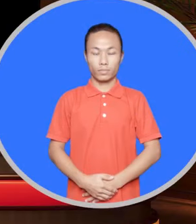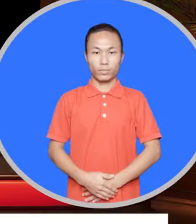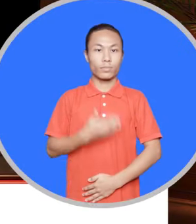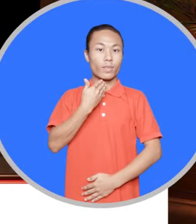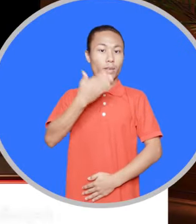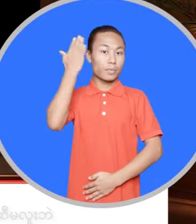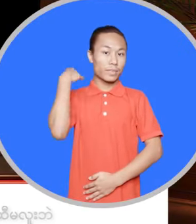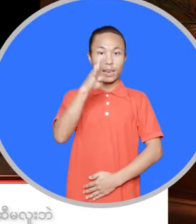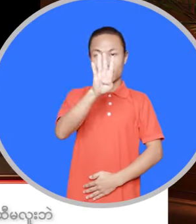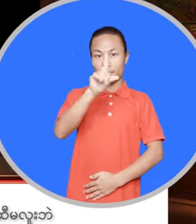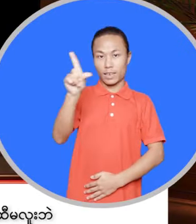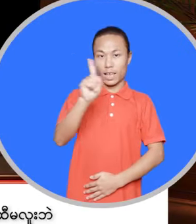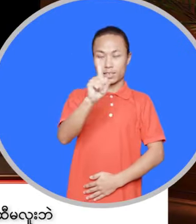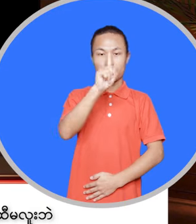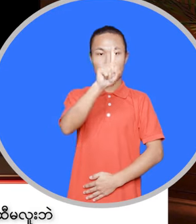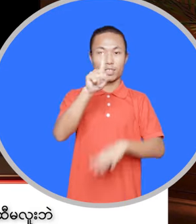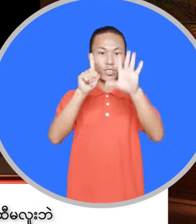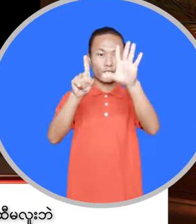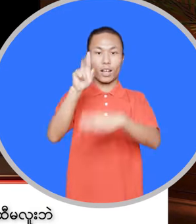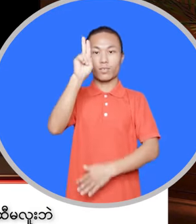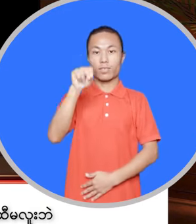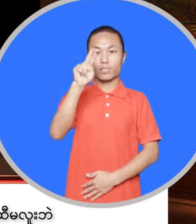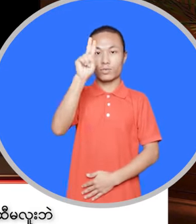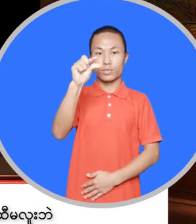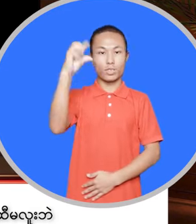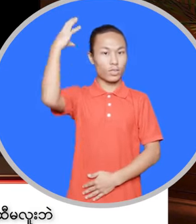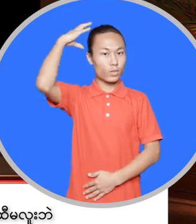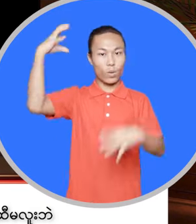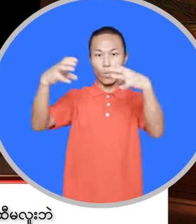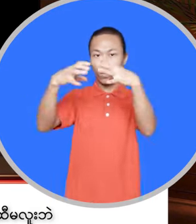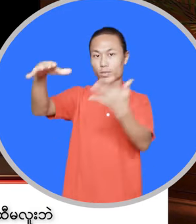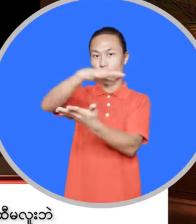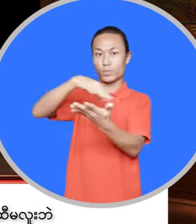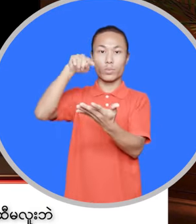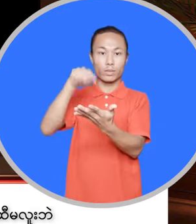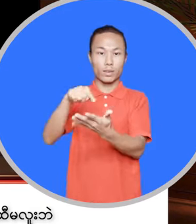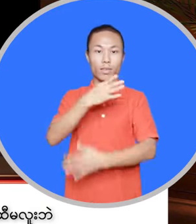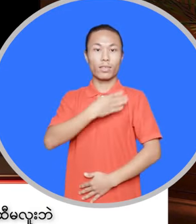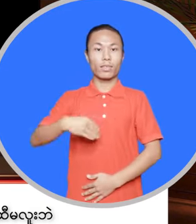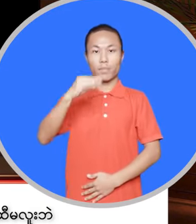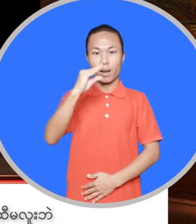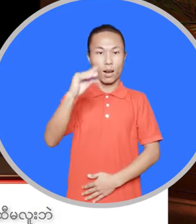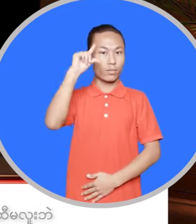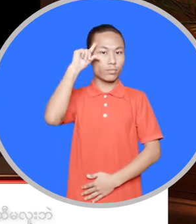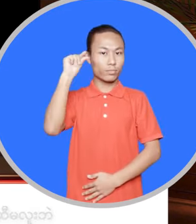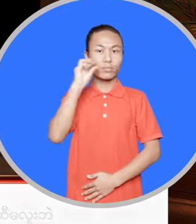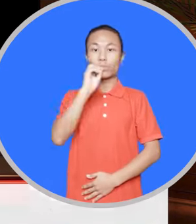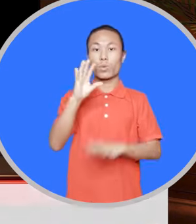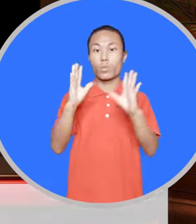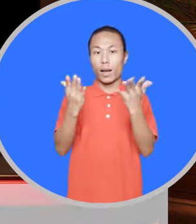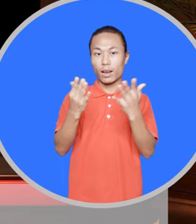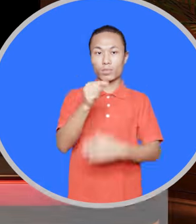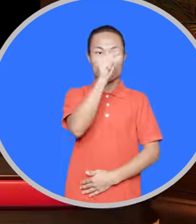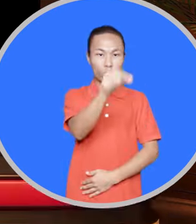နေနဲ့ပြည်သူရဲ့ဘေးဒုက္ခတွေကိုဖြေရှင်းဆောင်ရွက်ရမှာမယောင်ရစီမလို့ပဲလက်တွေ့ကျပြီးထိရောက်ရမယ်လို့ NUG ယာယီသမ္မတက